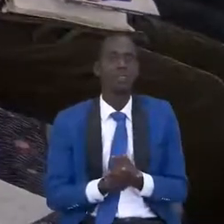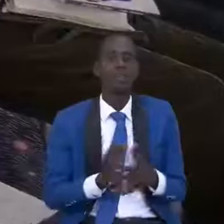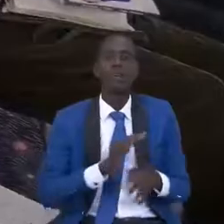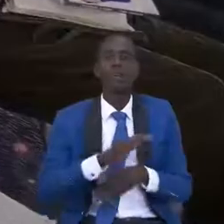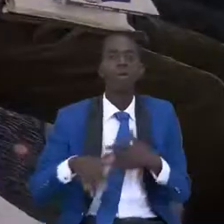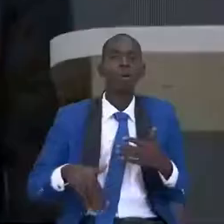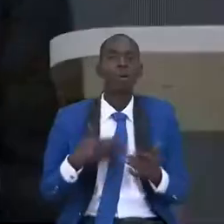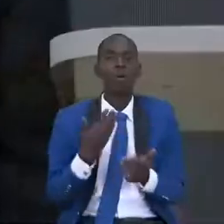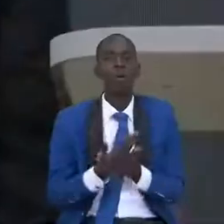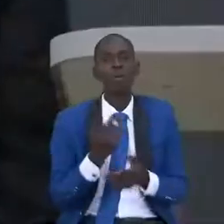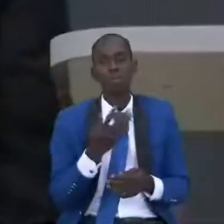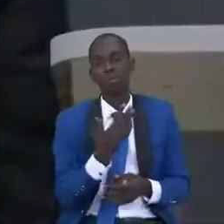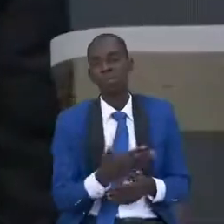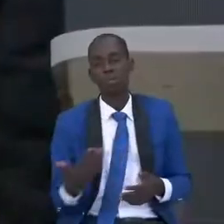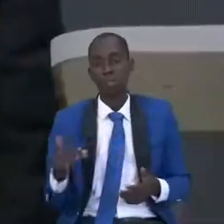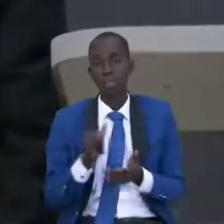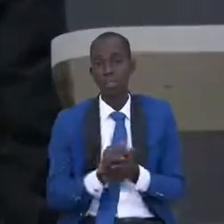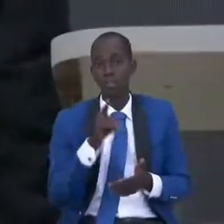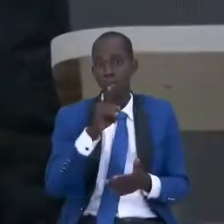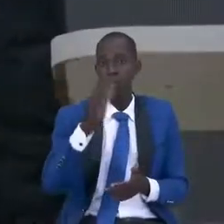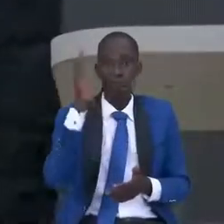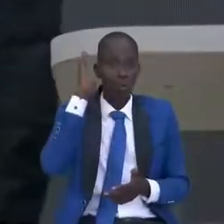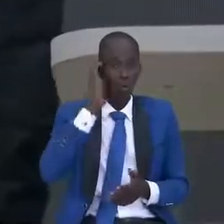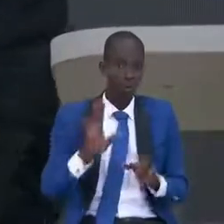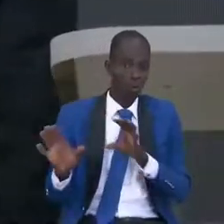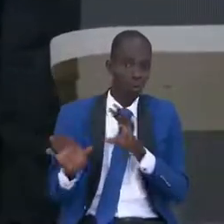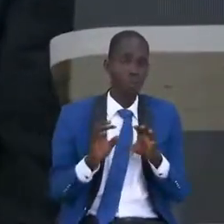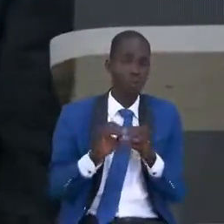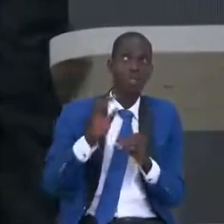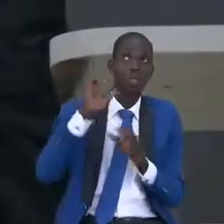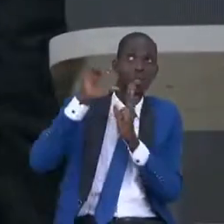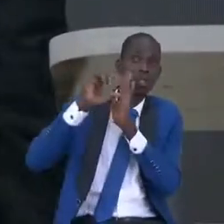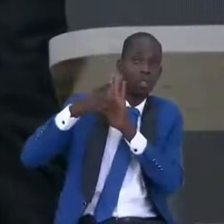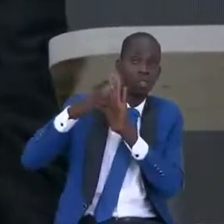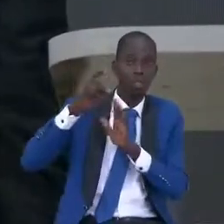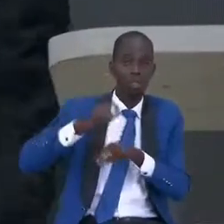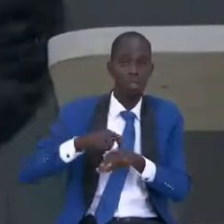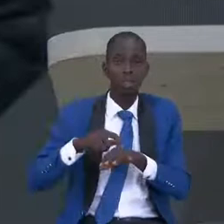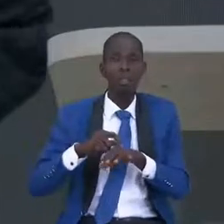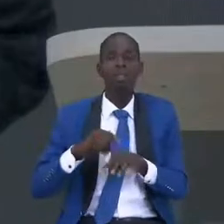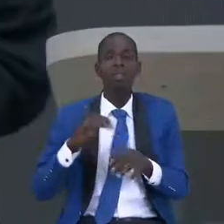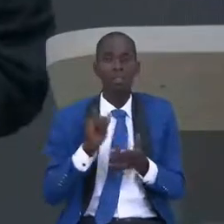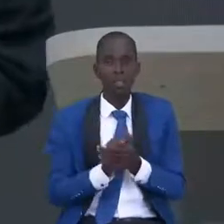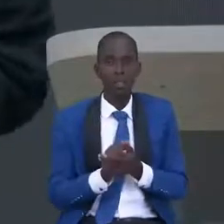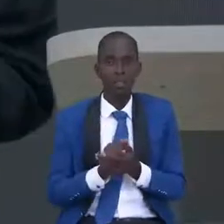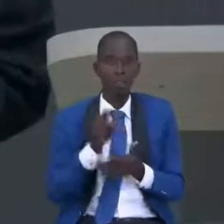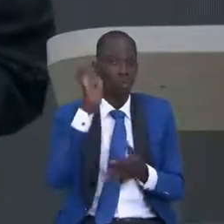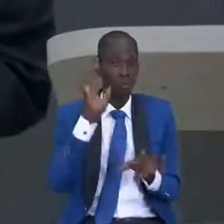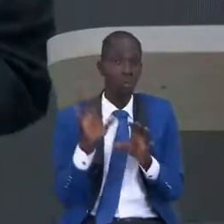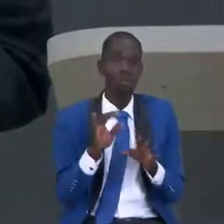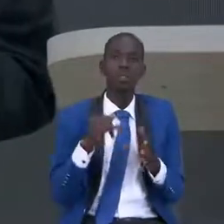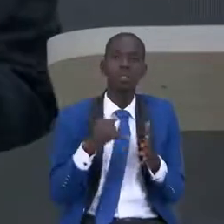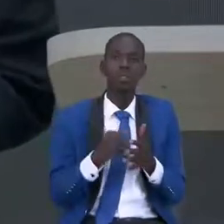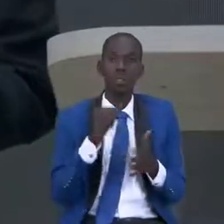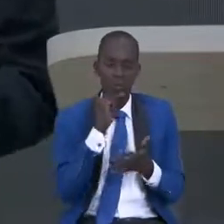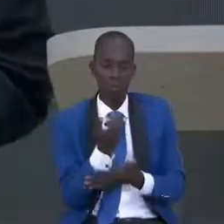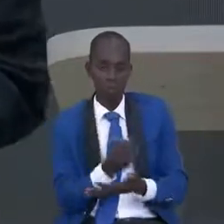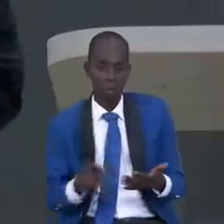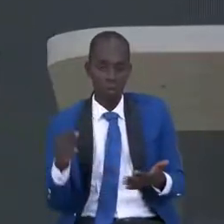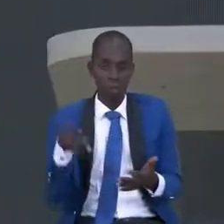ces choses que tu feras, qui ont été écrites, tu vas les faire. Et personne d'autre ne va prendre